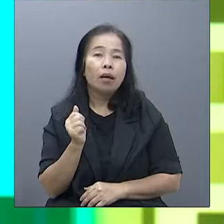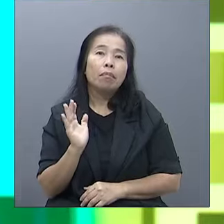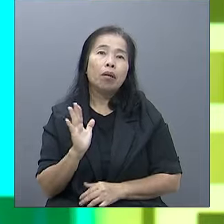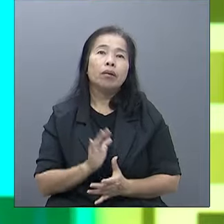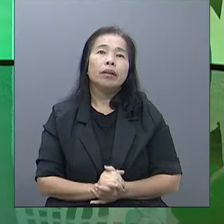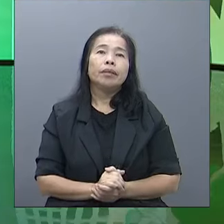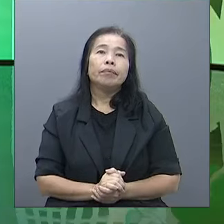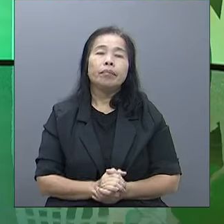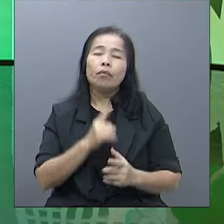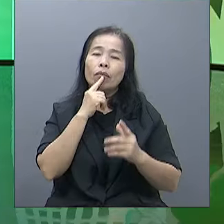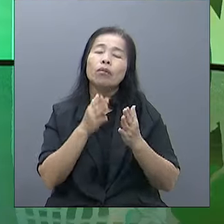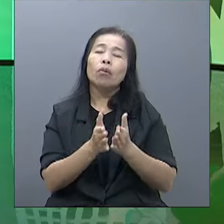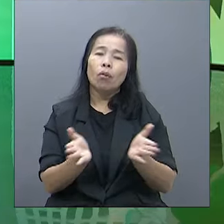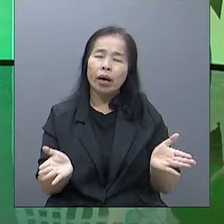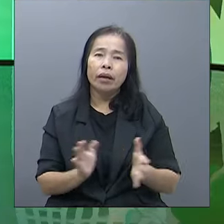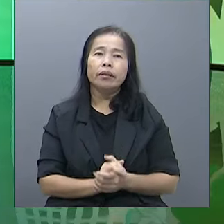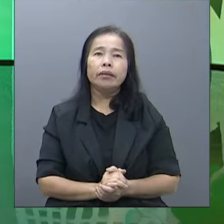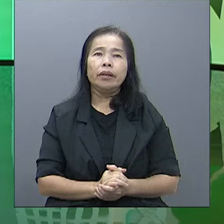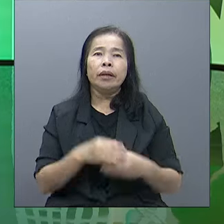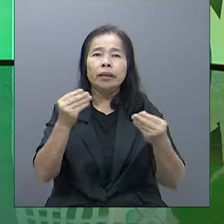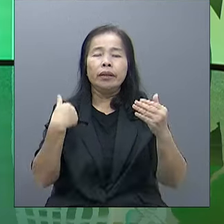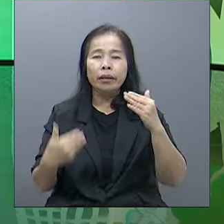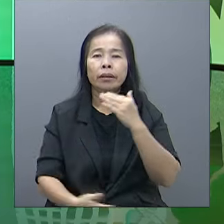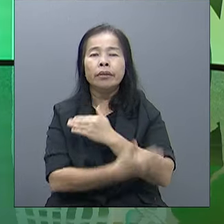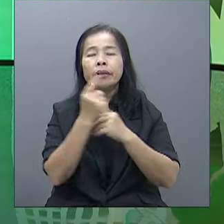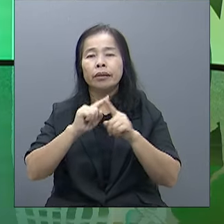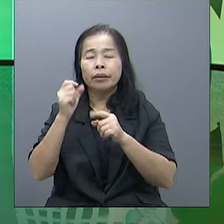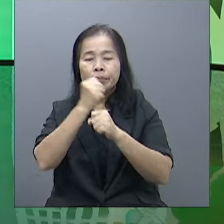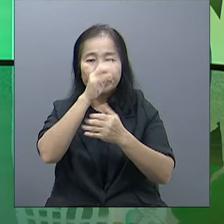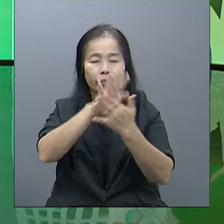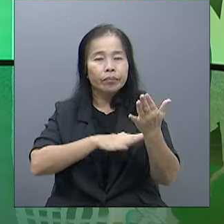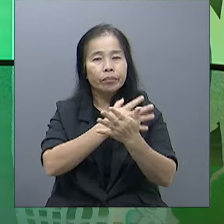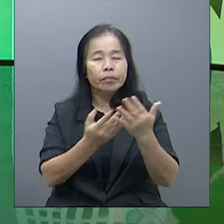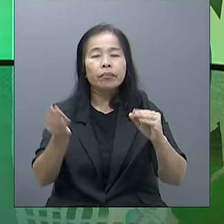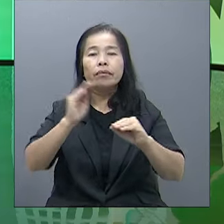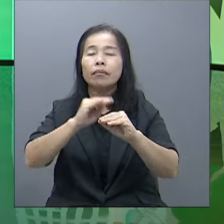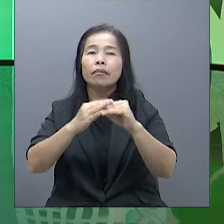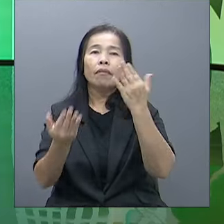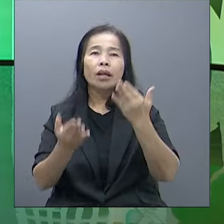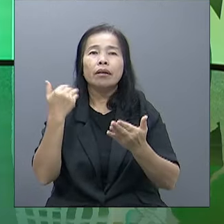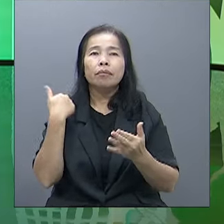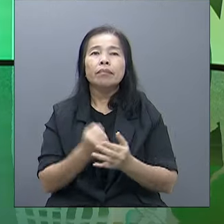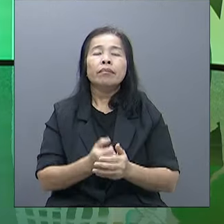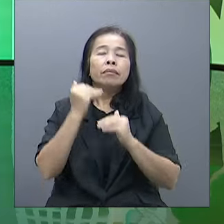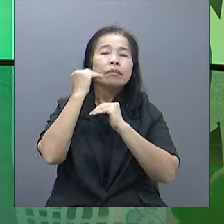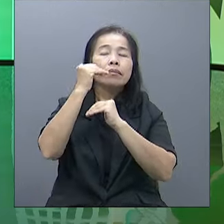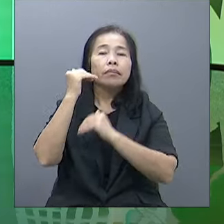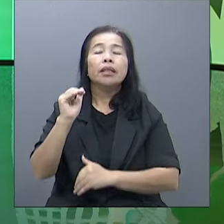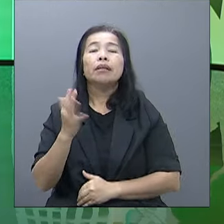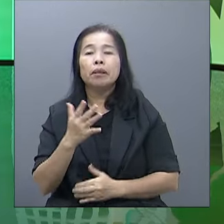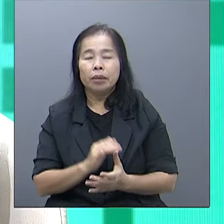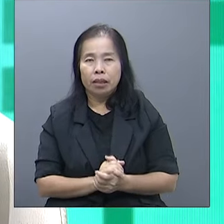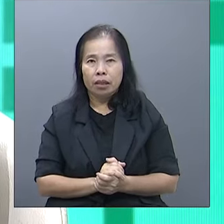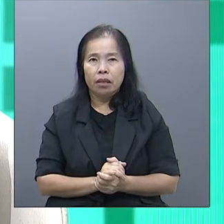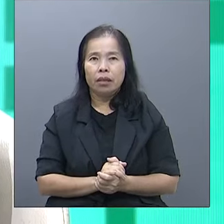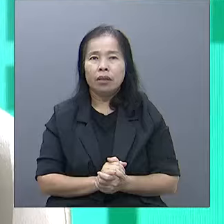าง เปิดกว้างเลย ให้สามารถมีโอกาสในการตัดสินใจหรือวางบทบาทอื่นๆเพิ่มเติมด้วยนะ ไม่งั้นมันก็จำกัดความเกินไปบางทีมันก็ไม่ได้อยู่ในเส้นงานที่อบต.ทำ